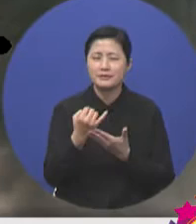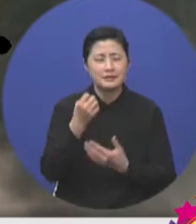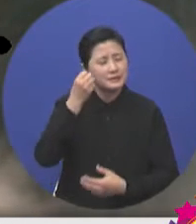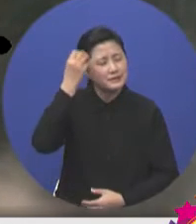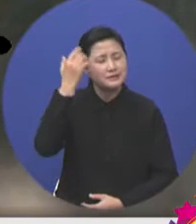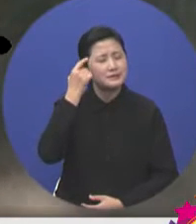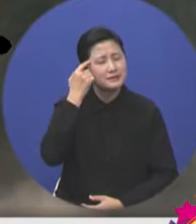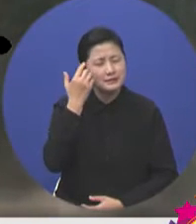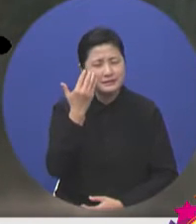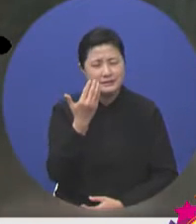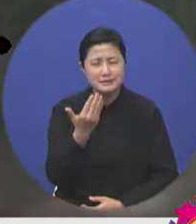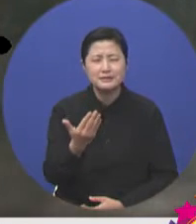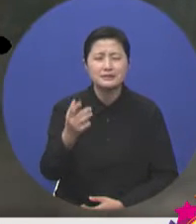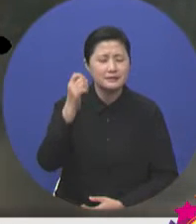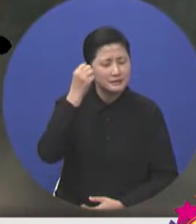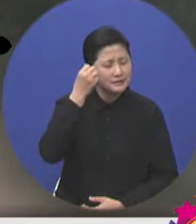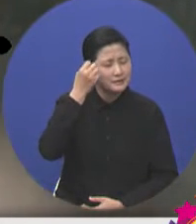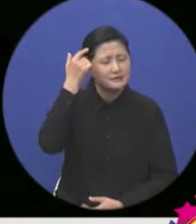잊으리까